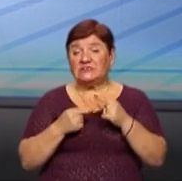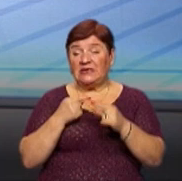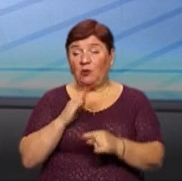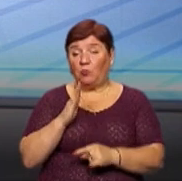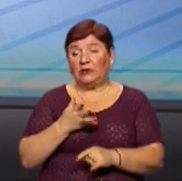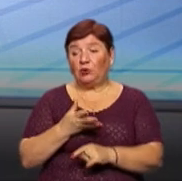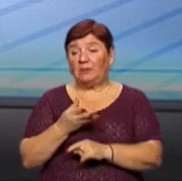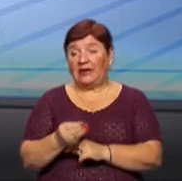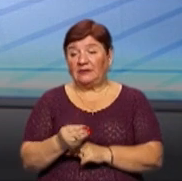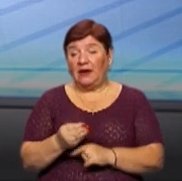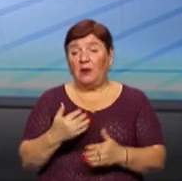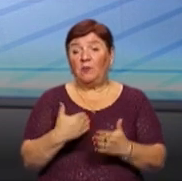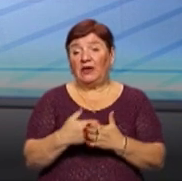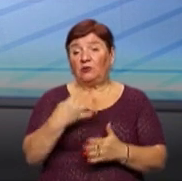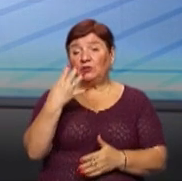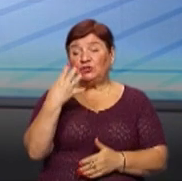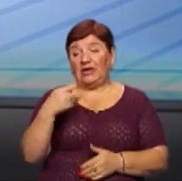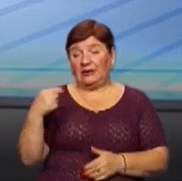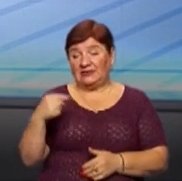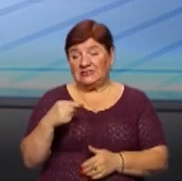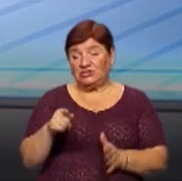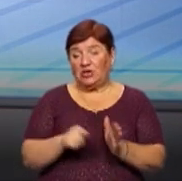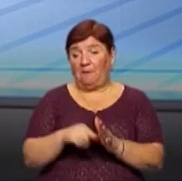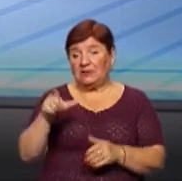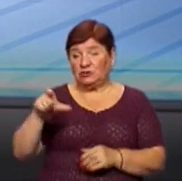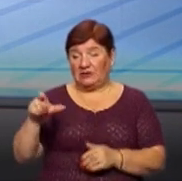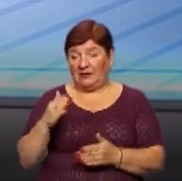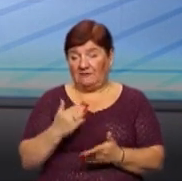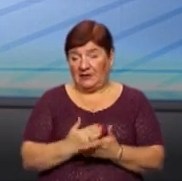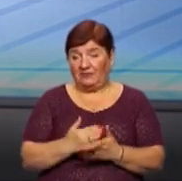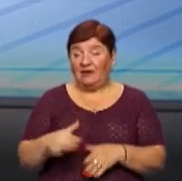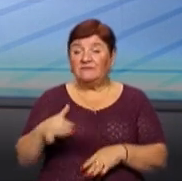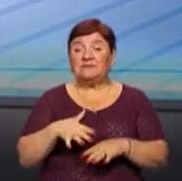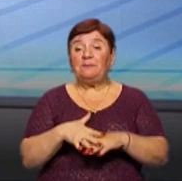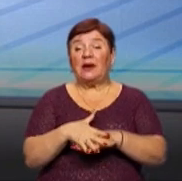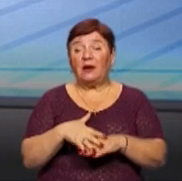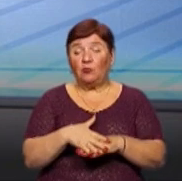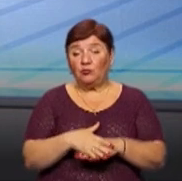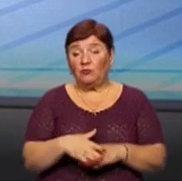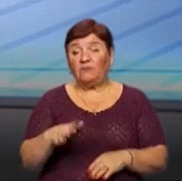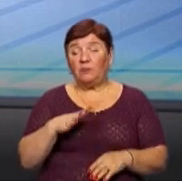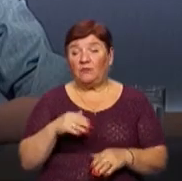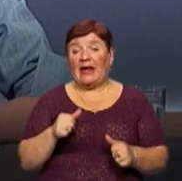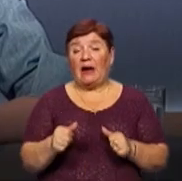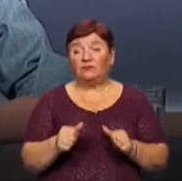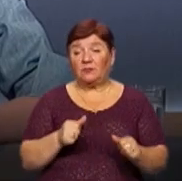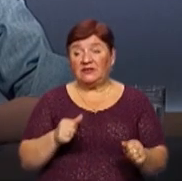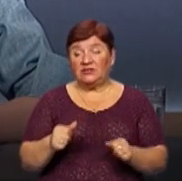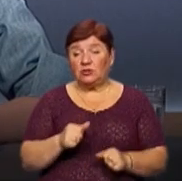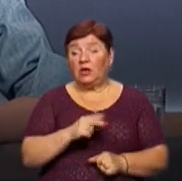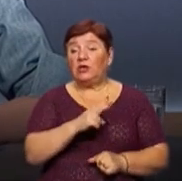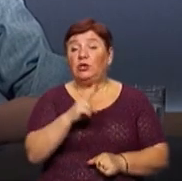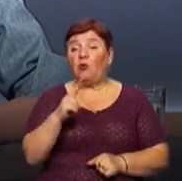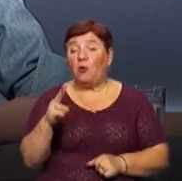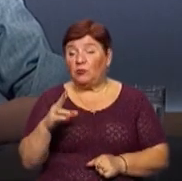доплата. У нас їх в області порядка 4300 таких пенсіонерів. Всі перерахунки пенсії, вони відбувалися автоматично? Так. Нікому з